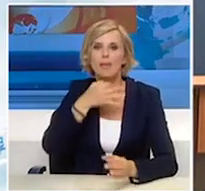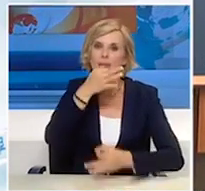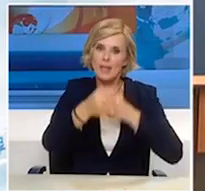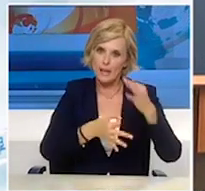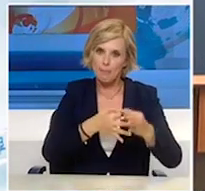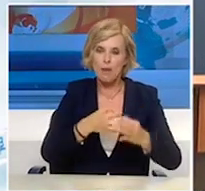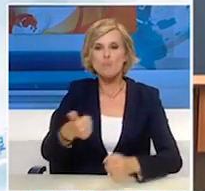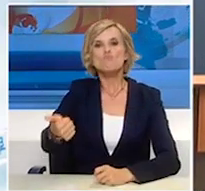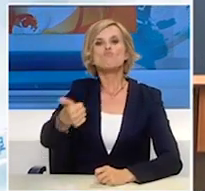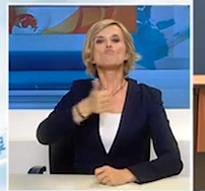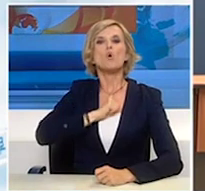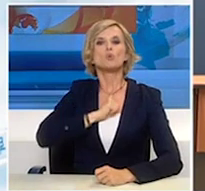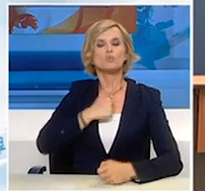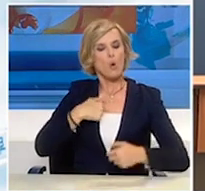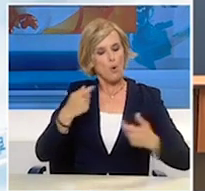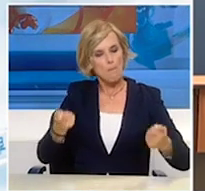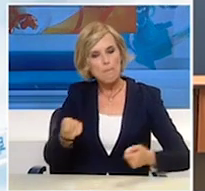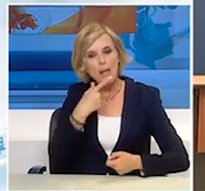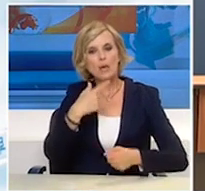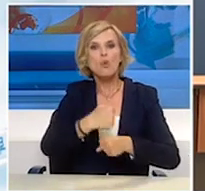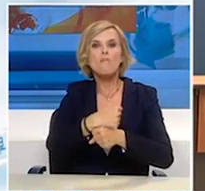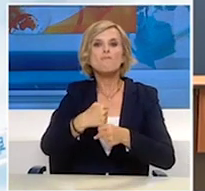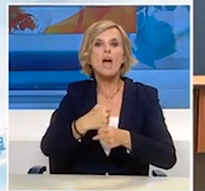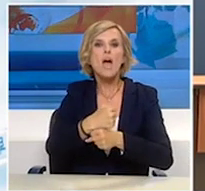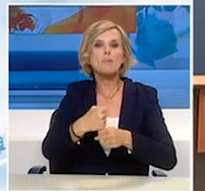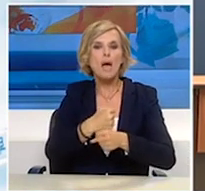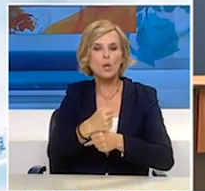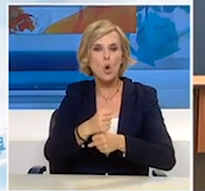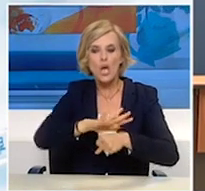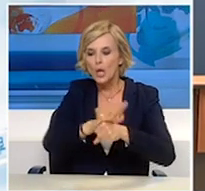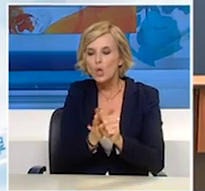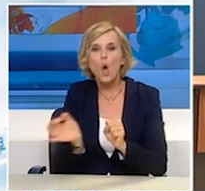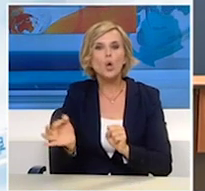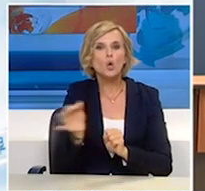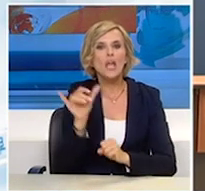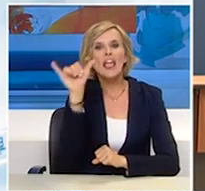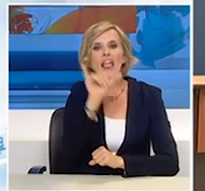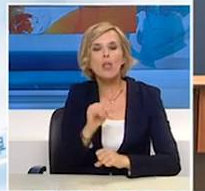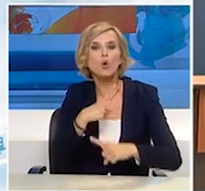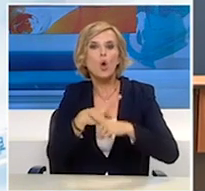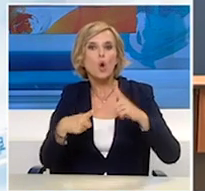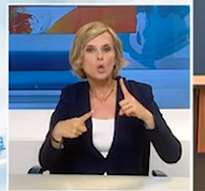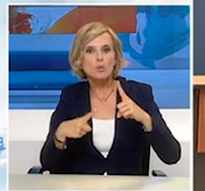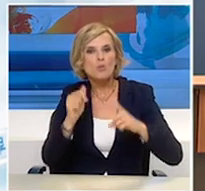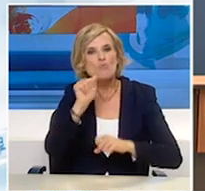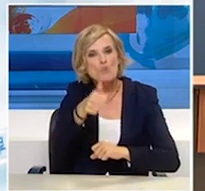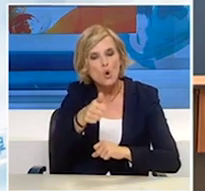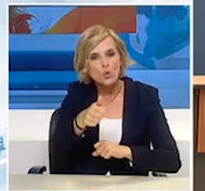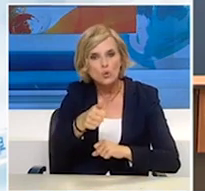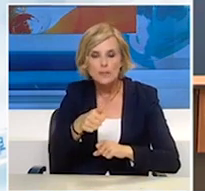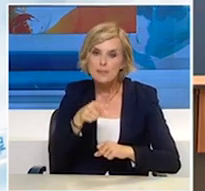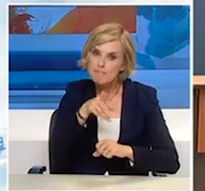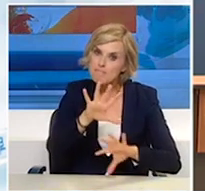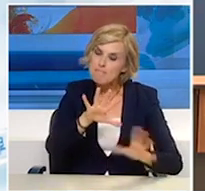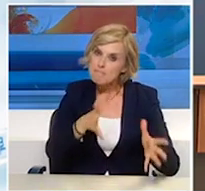μισή εβδομάδα υδροξυχλωροκίνη, μία δήλωση που αναπαράχθηκε από το Διεθνή Τύπο, μήπως ήρθε η ώρα να διερευνηθεί το ζήτημα της